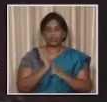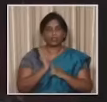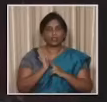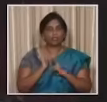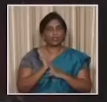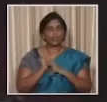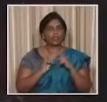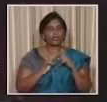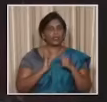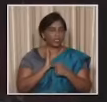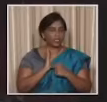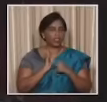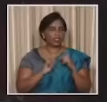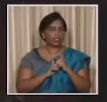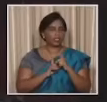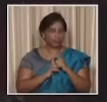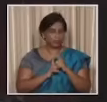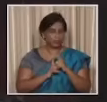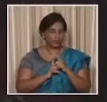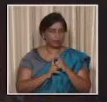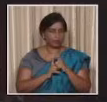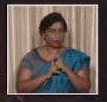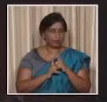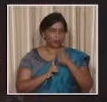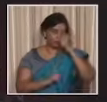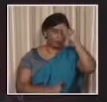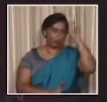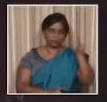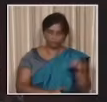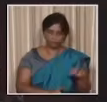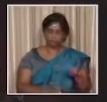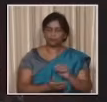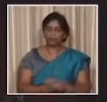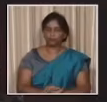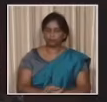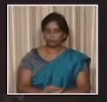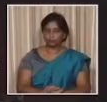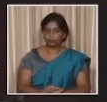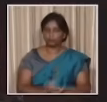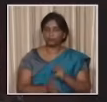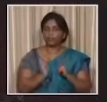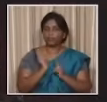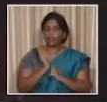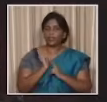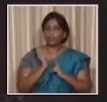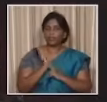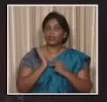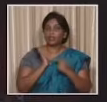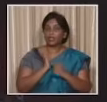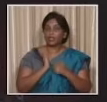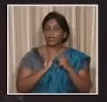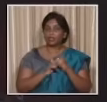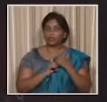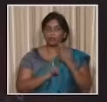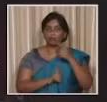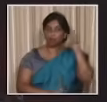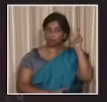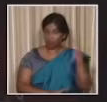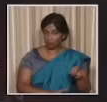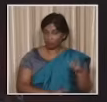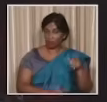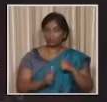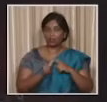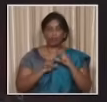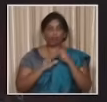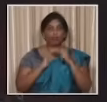NVT ධම්මික ධම්මික කියන මහත්මේ එතකොට NVT ධම්මික කියන පුද්ගලයා මේ